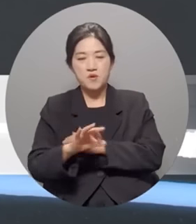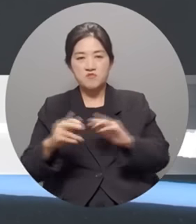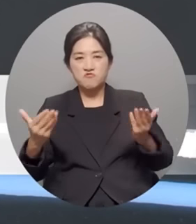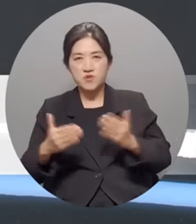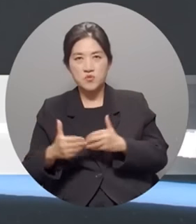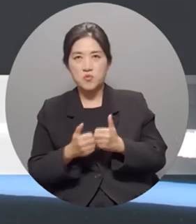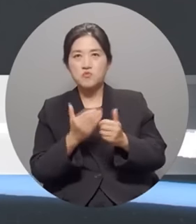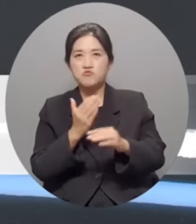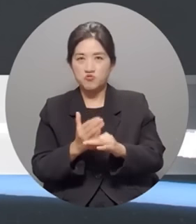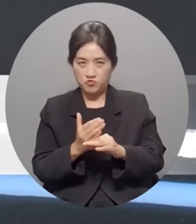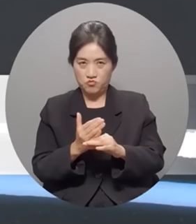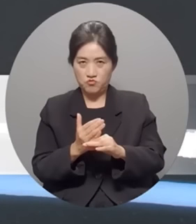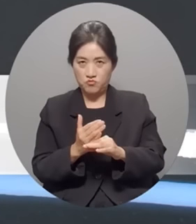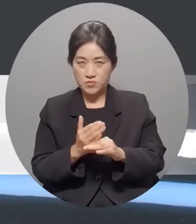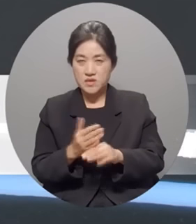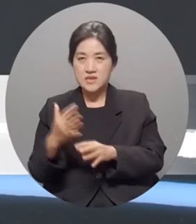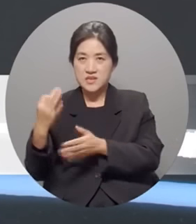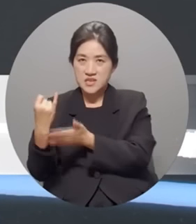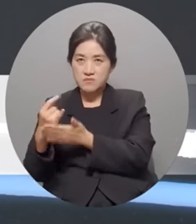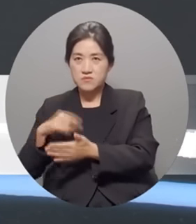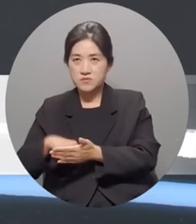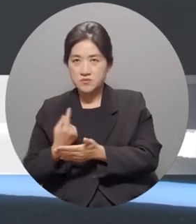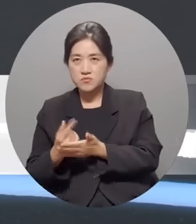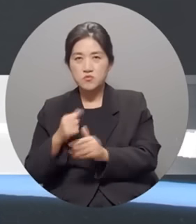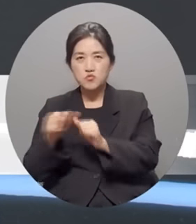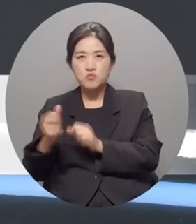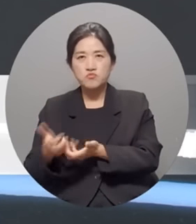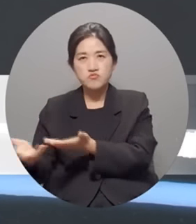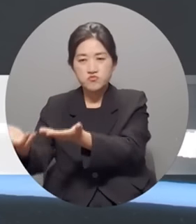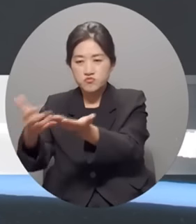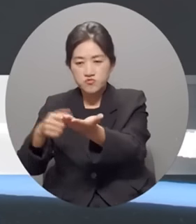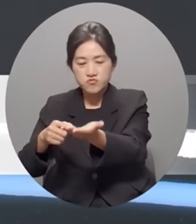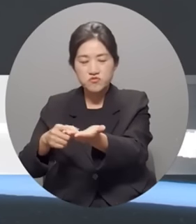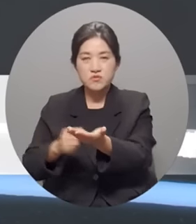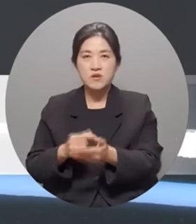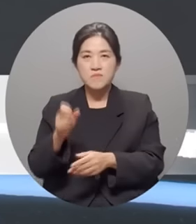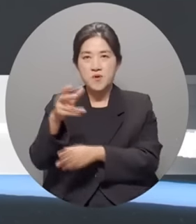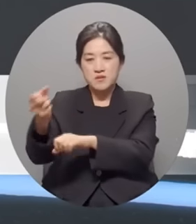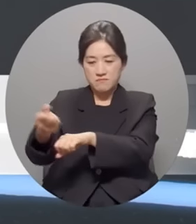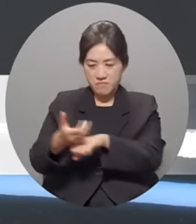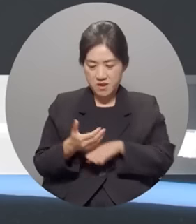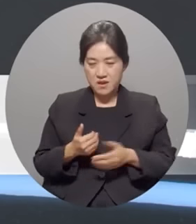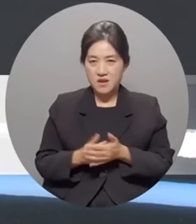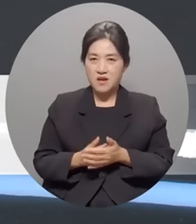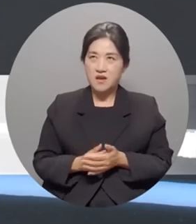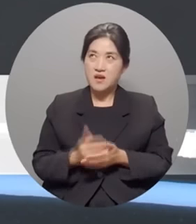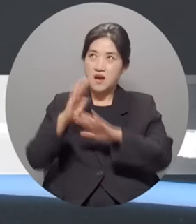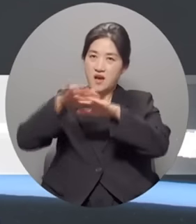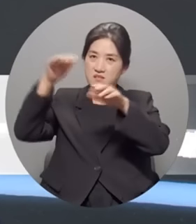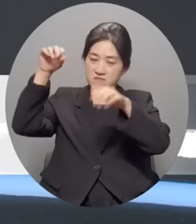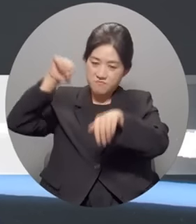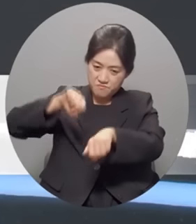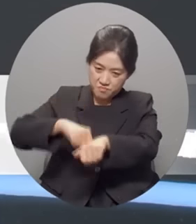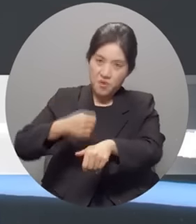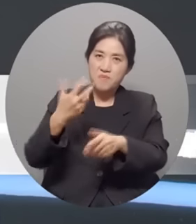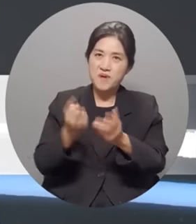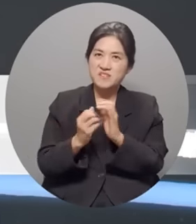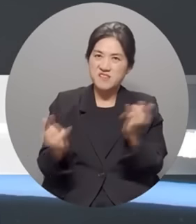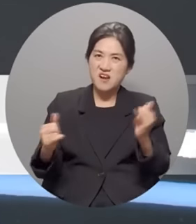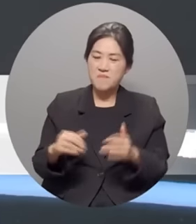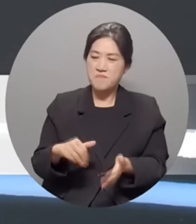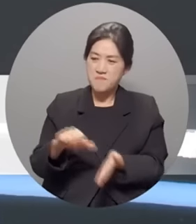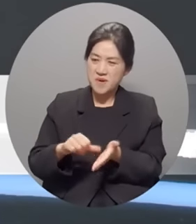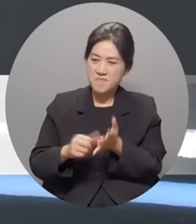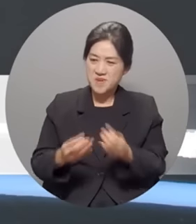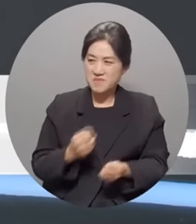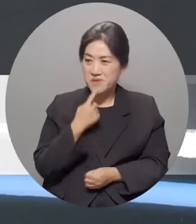김여사가 스스로 이미 이렇게 돌고 있던 소문을 명에게 전달하자 천벌받을 사람이 많다고 명시가 답을 하는